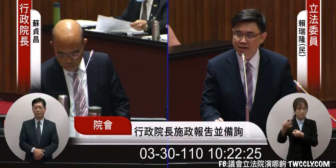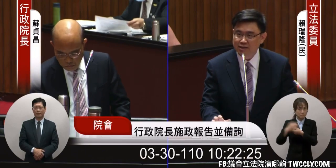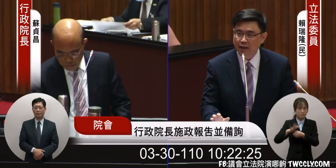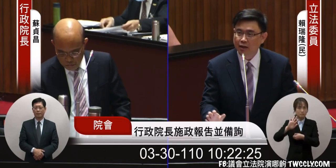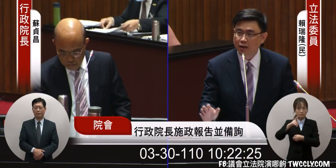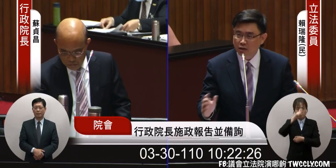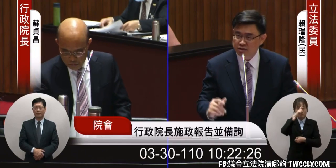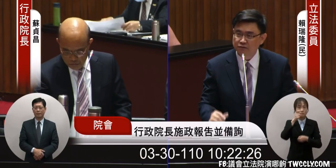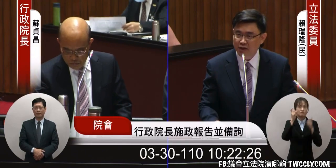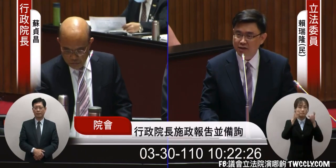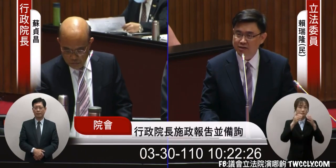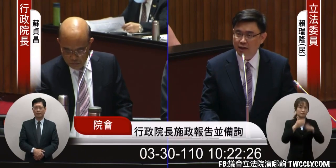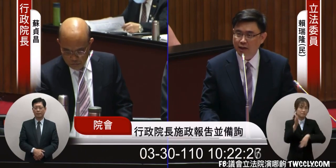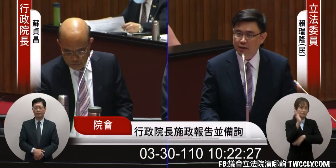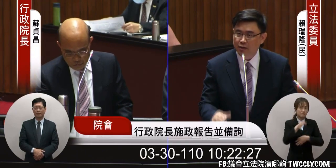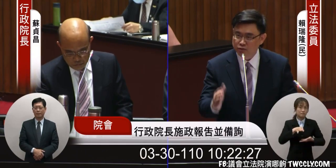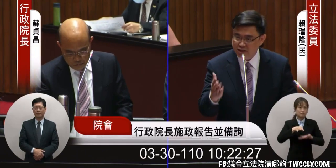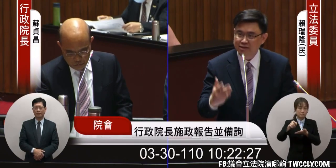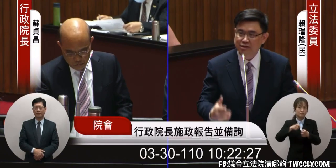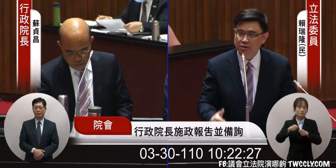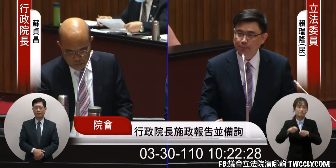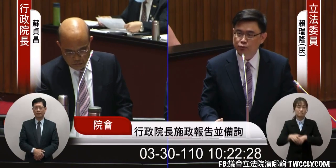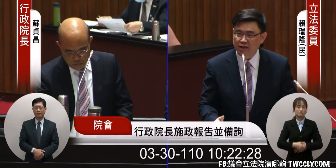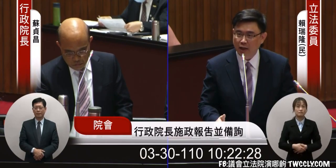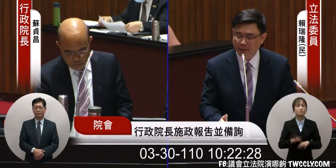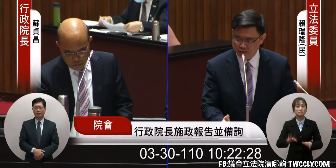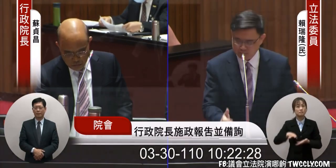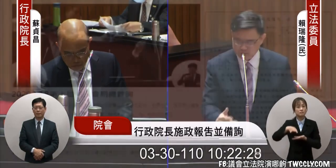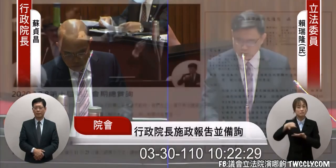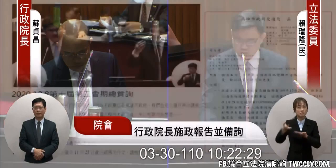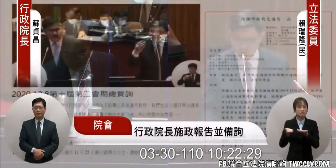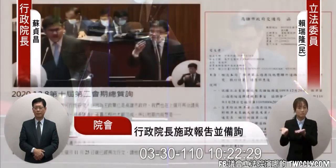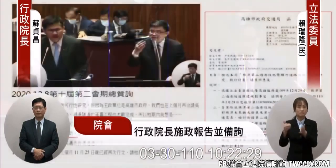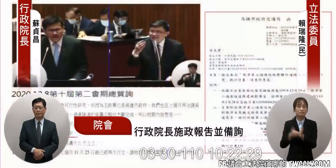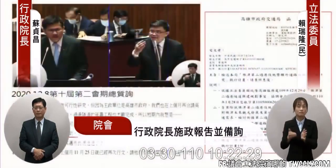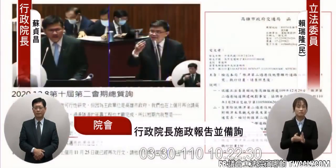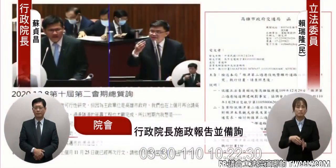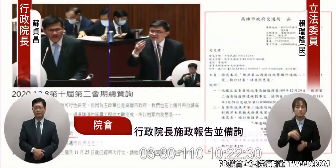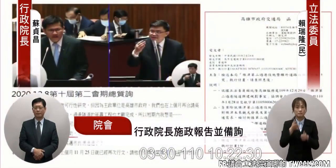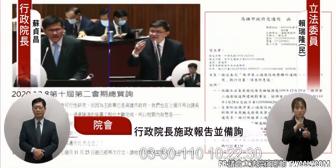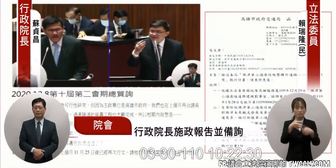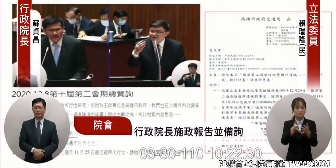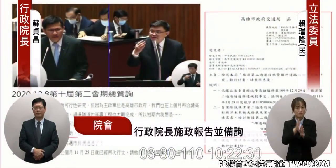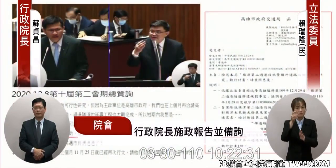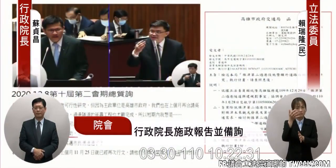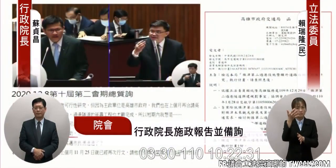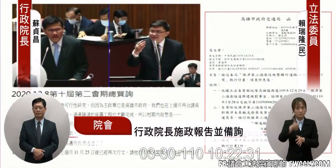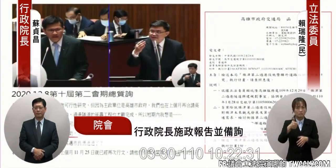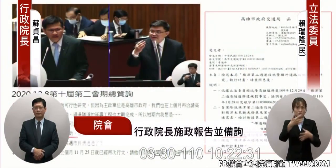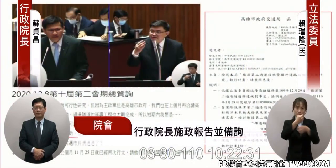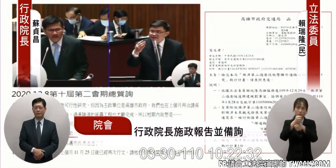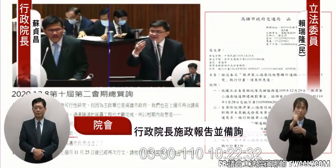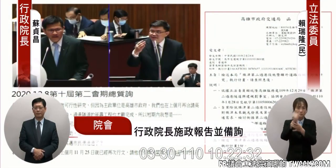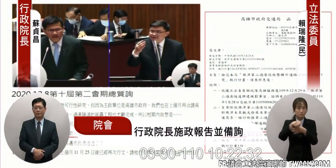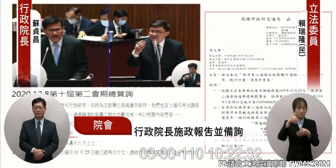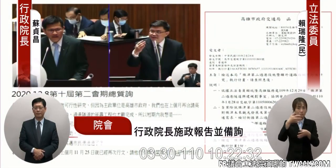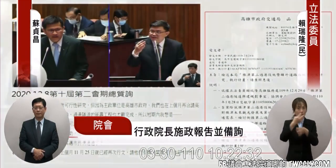提上來那現在高雄市政府也提上來了那我先請教一下部長好不好什麼時候可以來把這個部分做核定